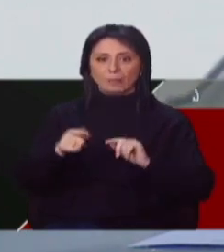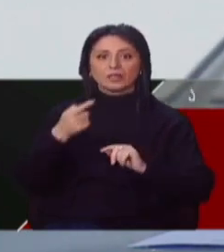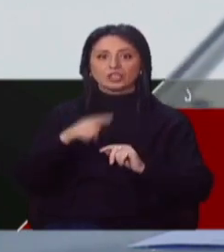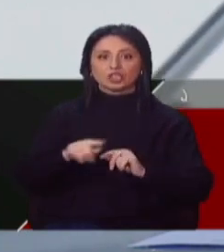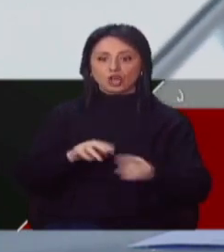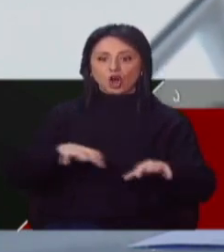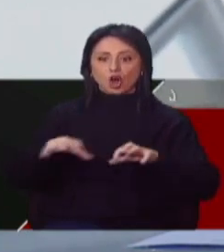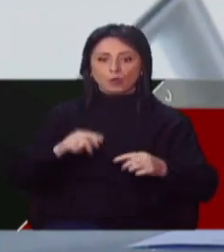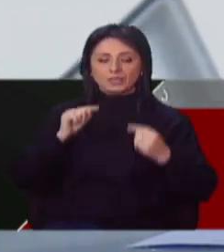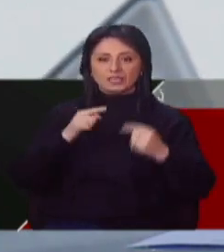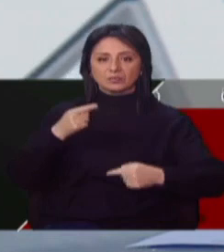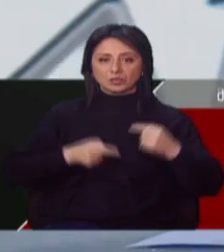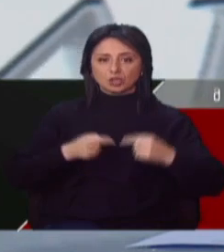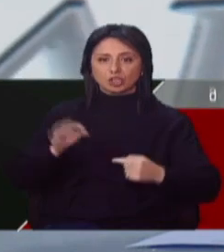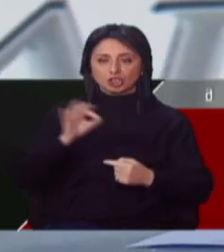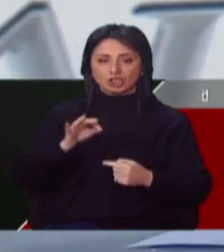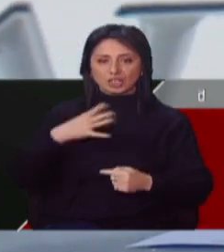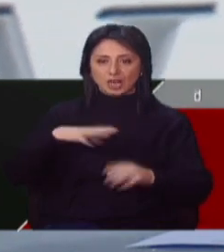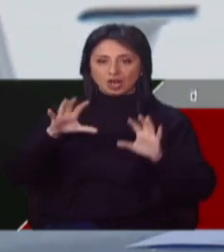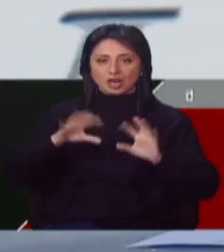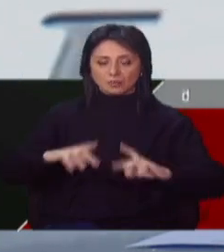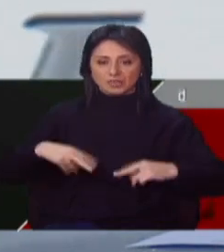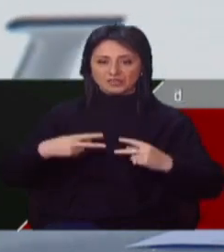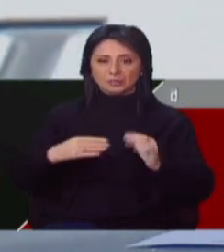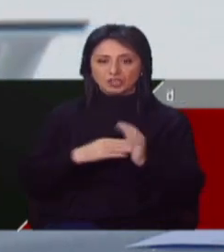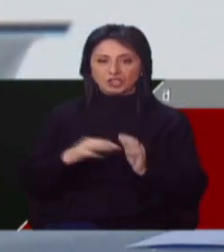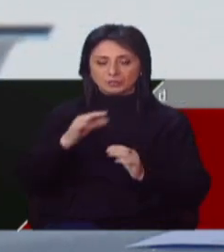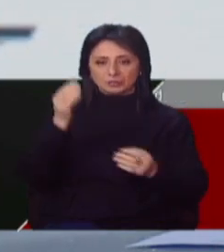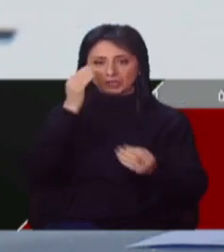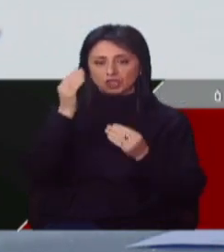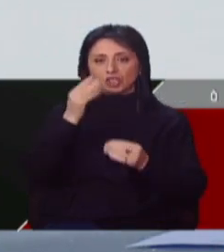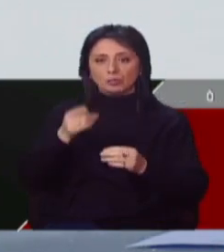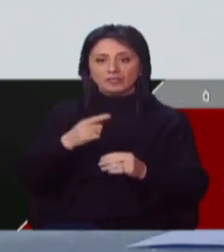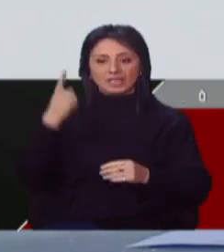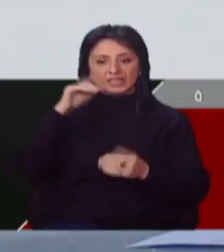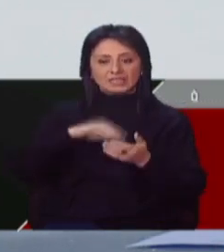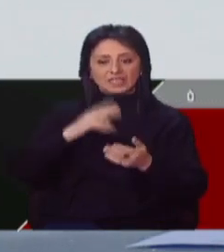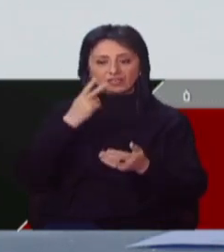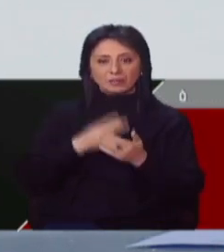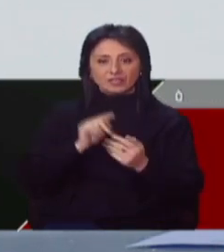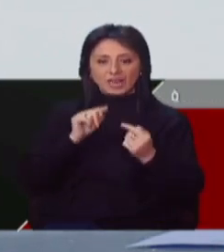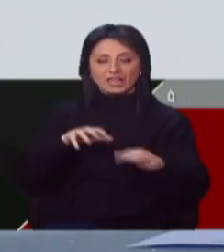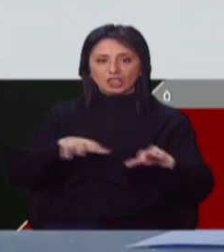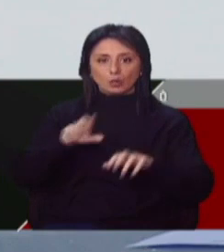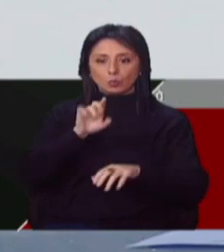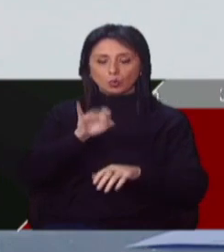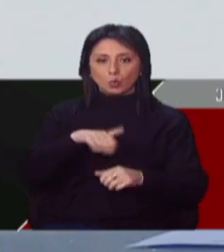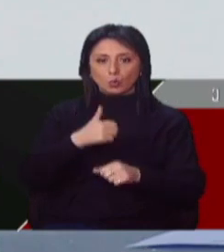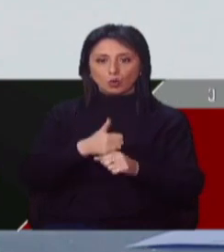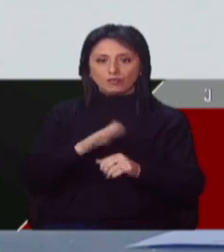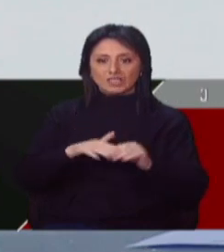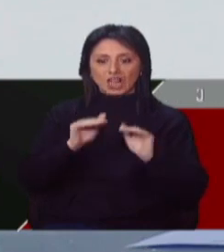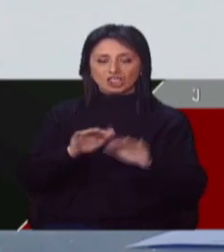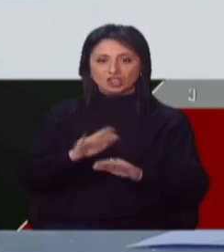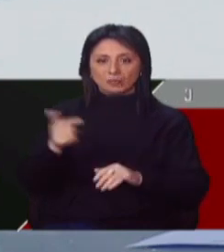tepsi corupție si na de pțoli șase hep sacartos canon și tu lebebis ceta na zem gelopen. Inițiativa smiha doi anticorupție ului biuro suprosis